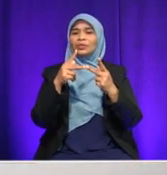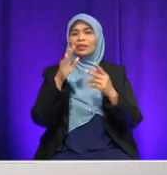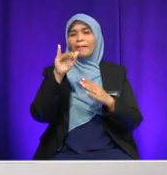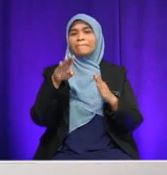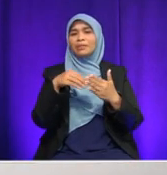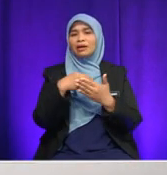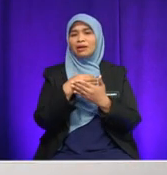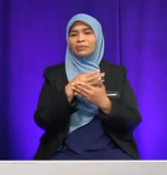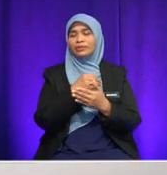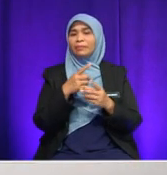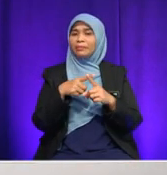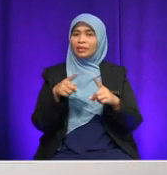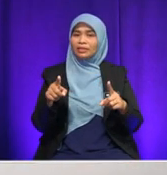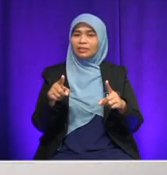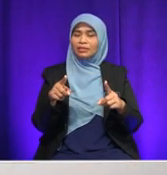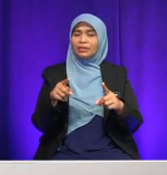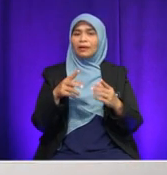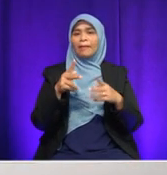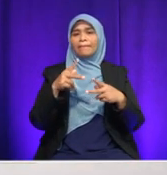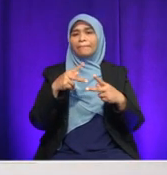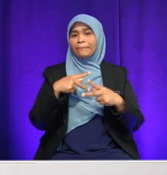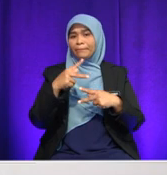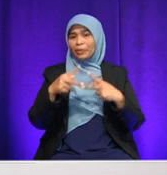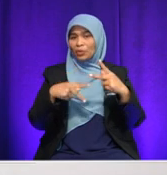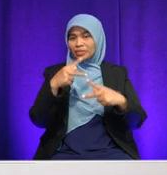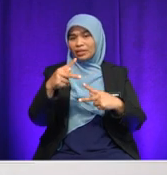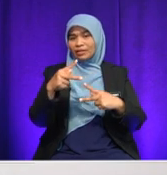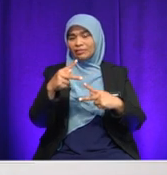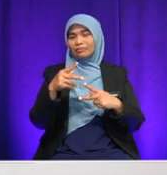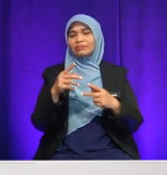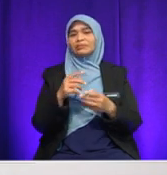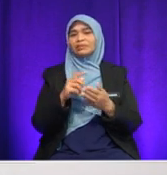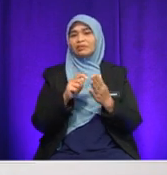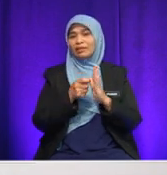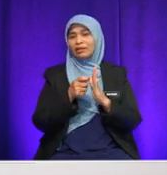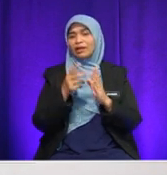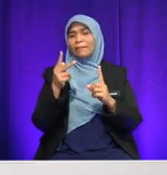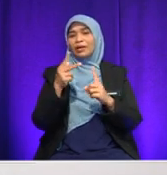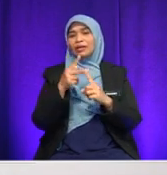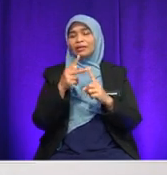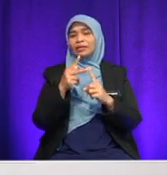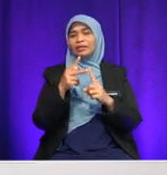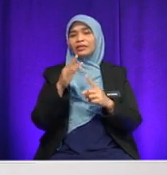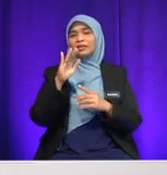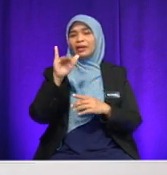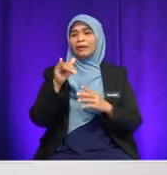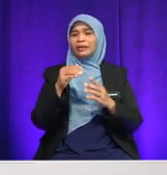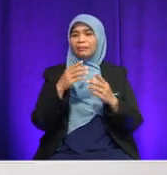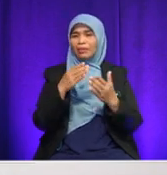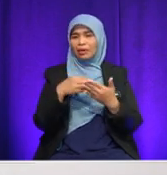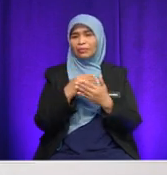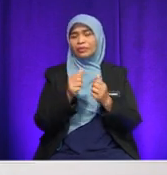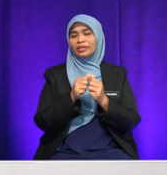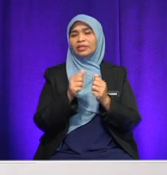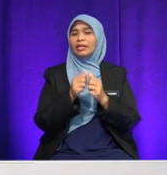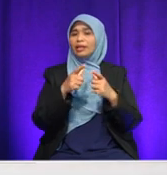Ia merupakan satu proses penterjemahan daripada satu genre kepada genre yang sama atau yang lain. Okey. Sama ada